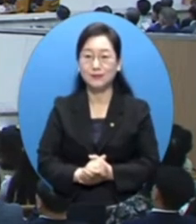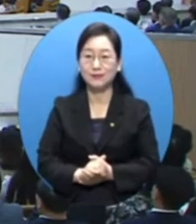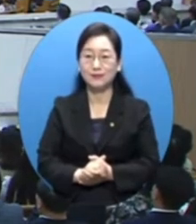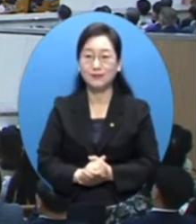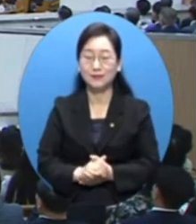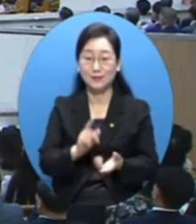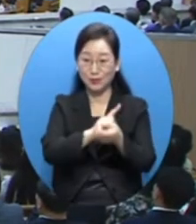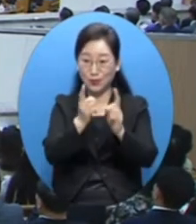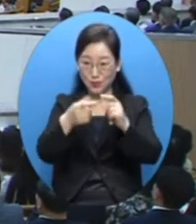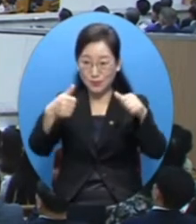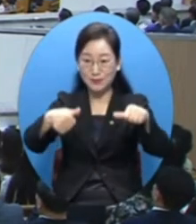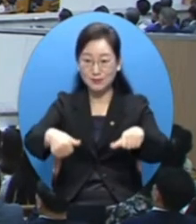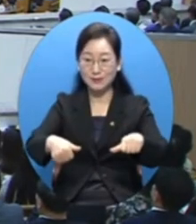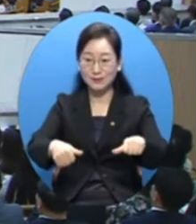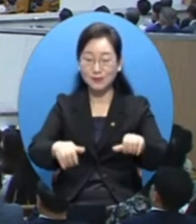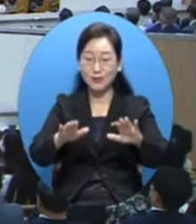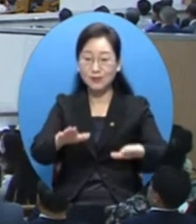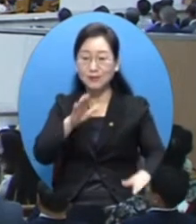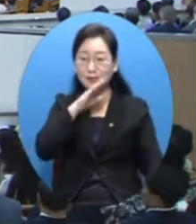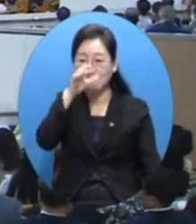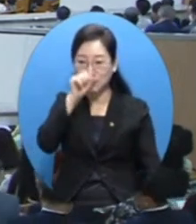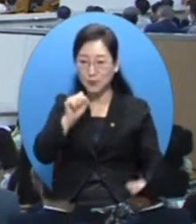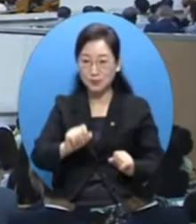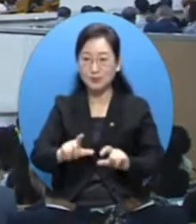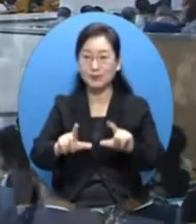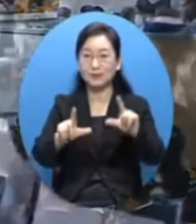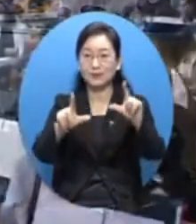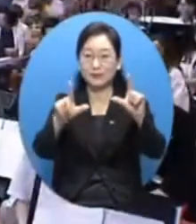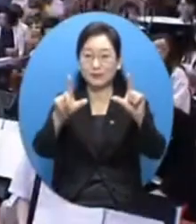한번 인사를 나누겠습니다. 오늘은 참으로 좋은 날입니다.